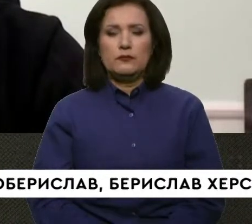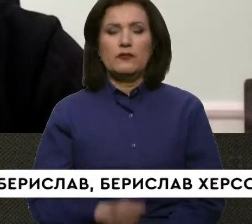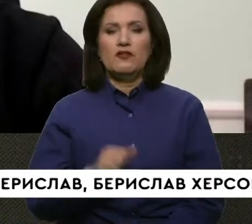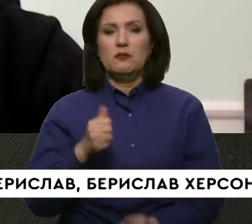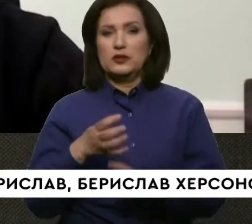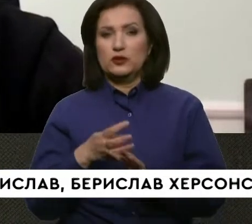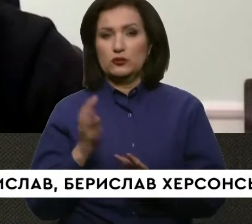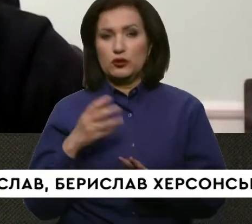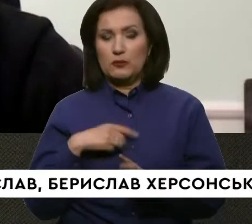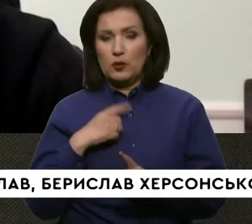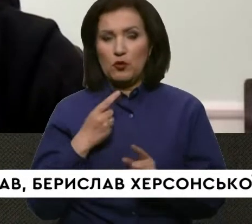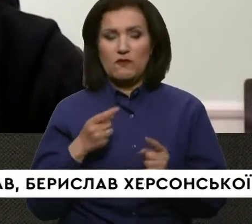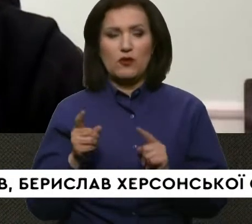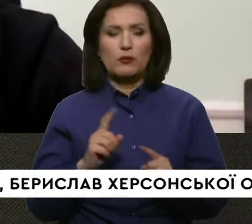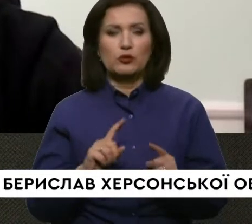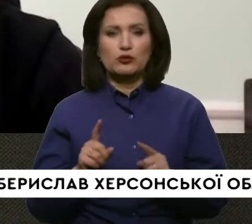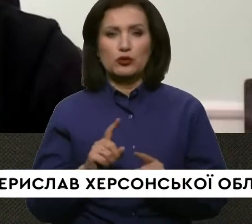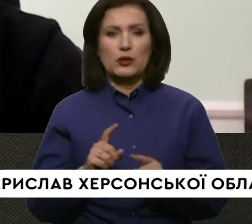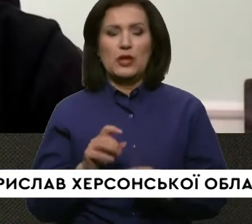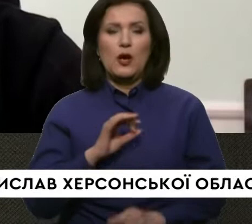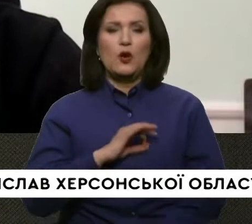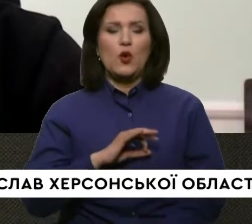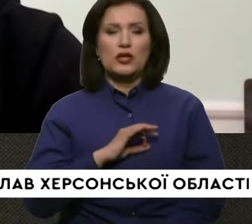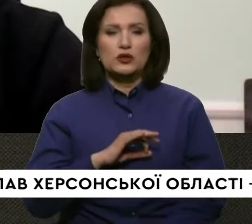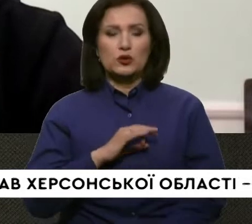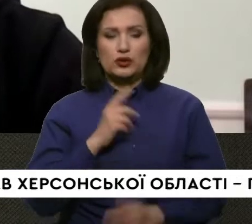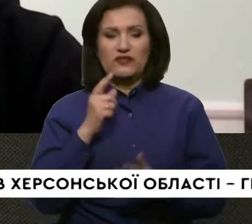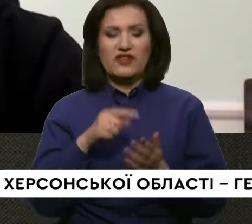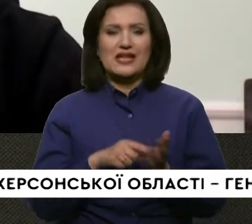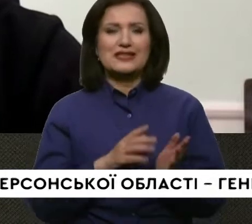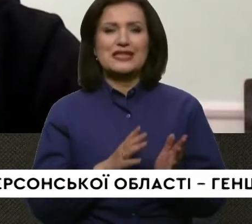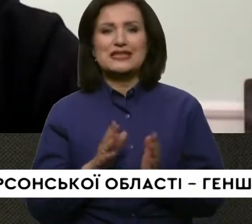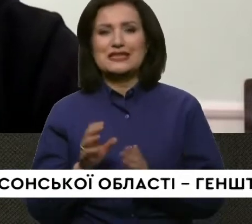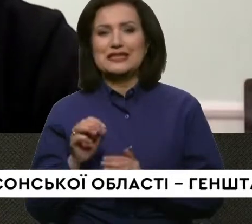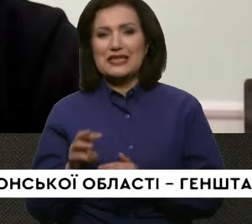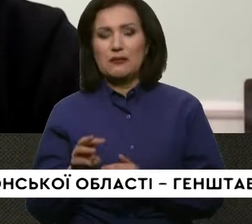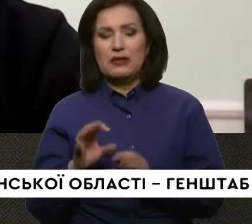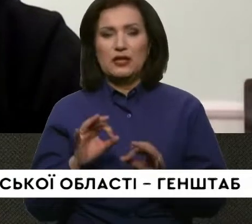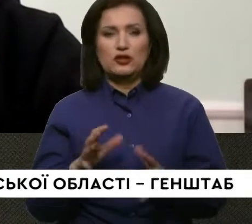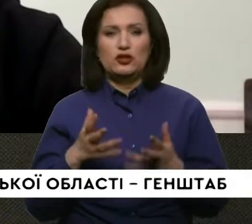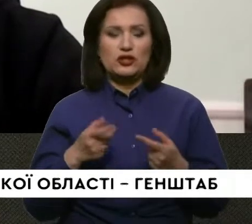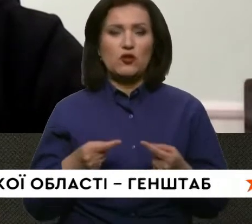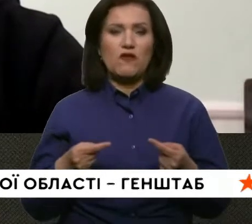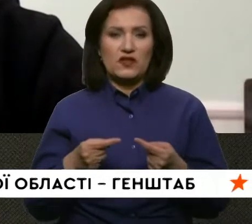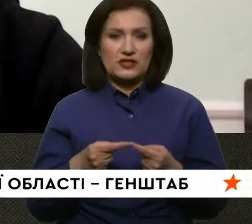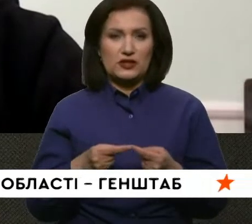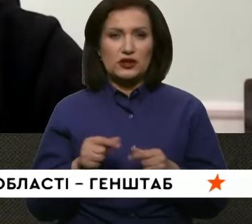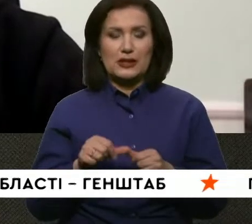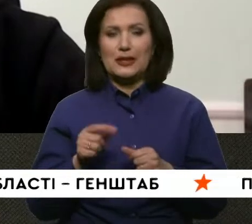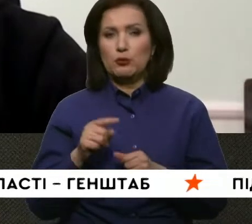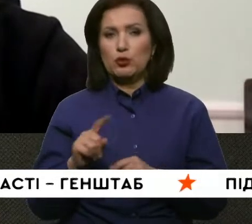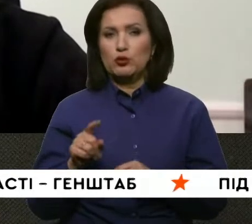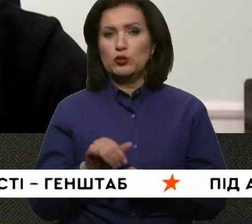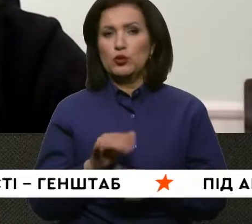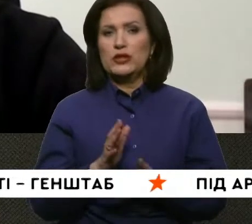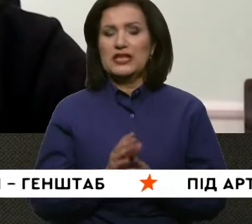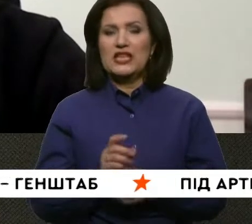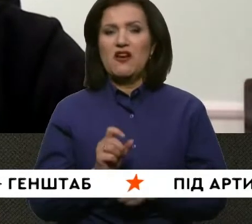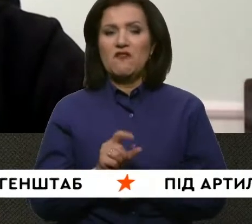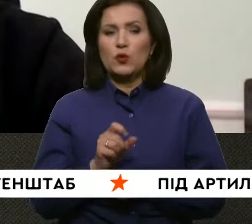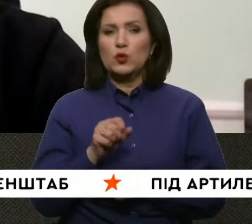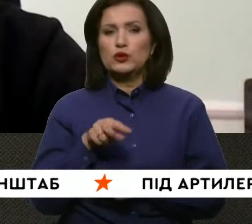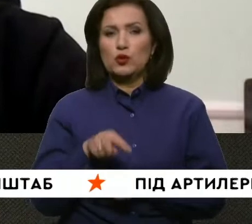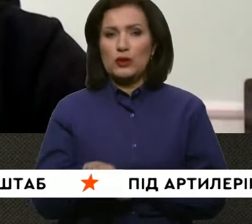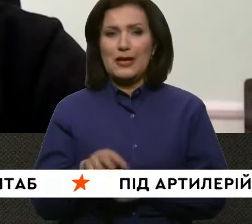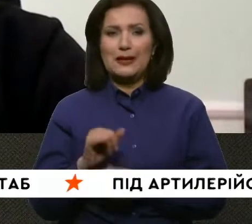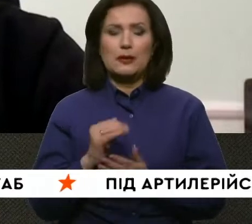В першу чергу ми говоримо про те, що користувачі вказаних систем, вони чітко визначені. У них, крім того, що в них є функціонал